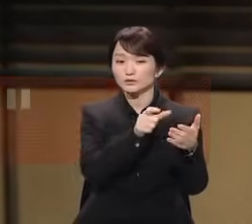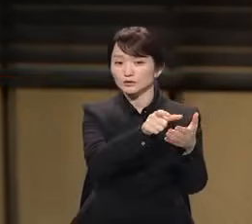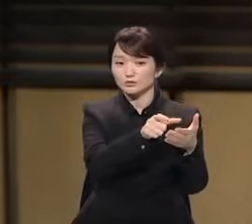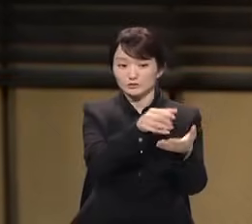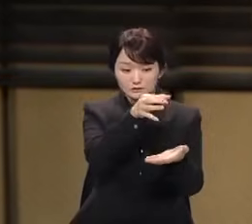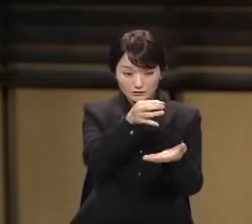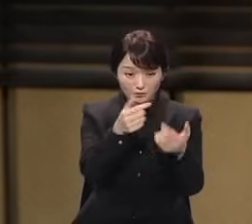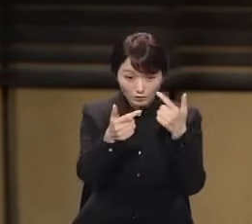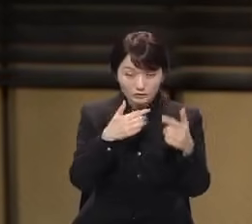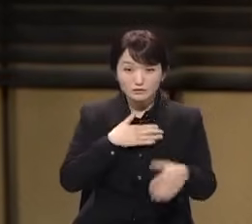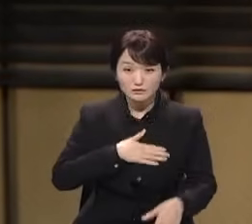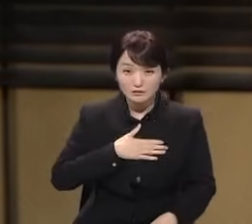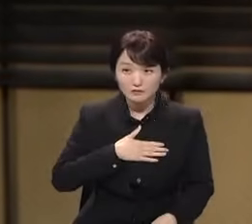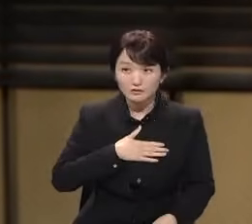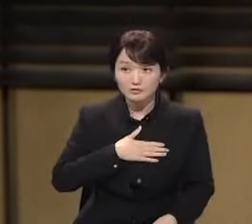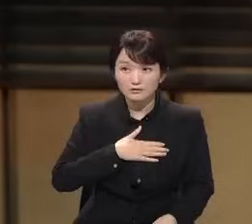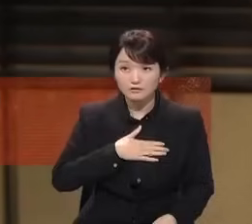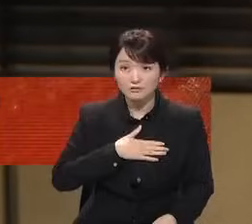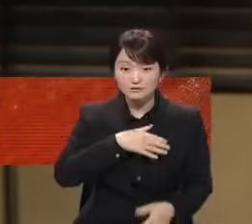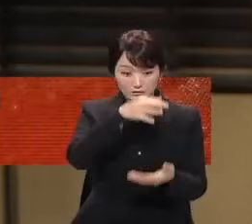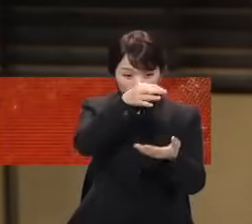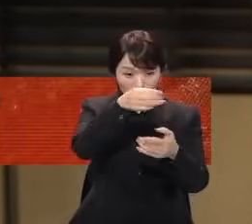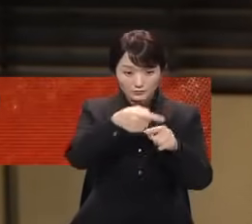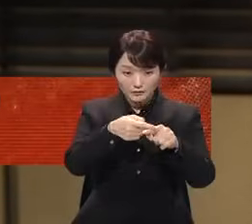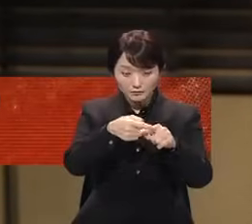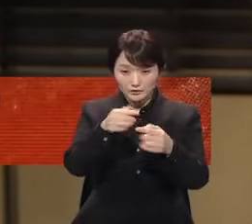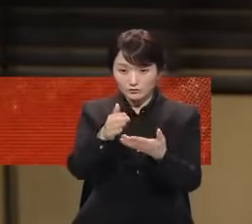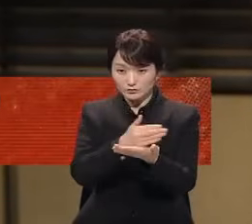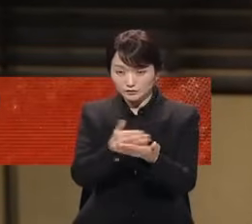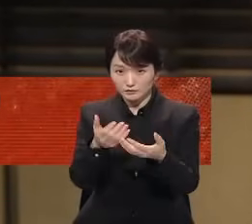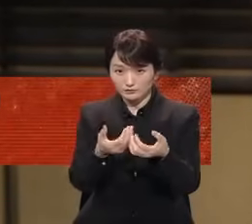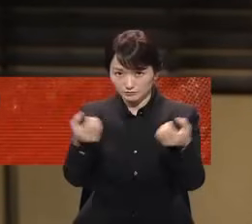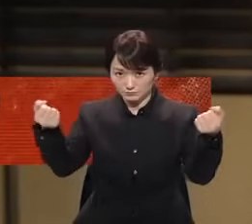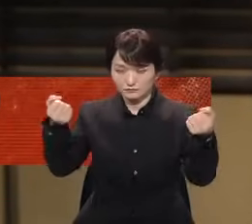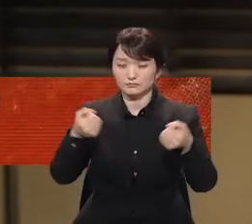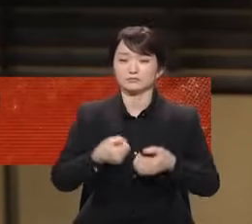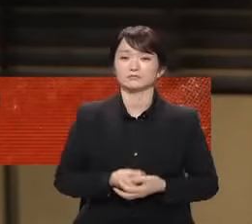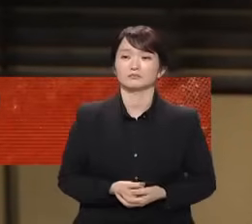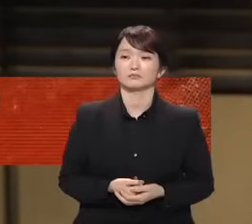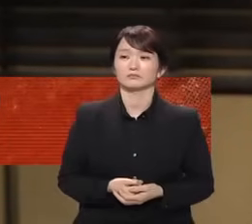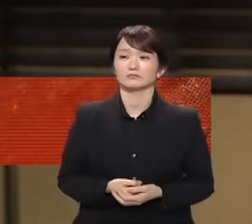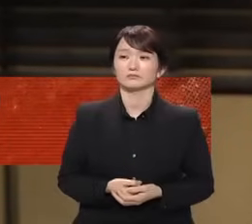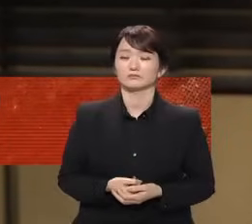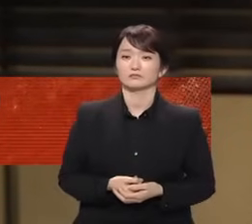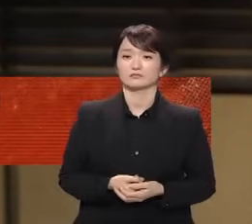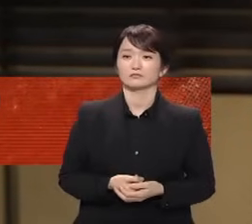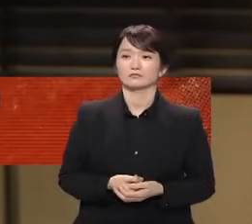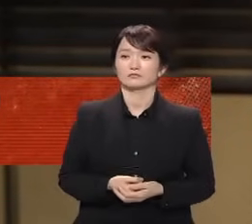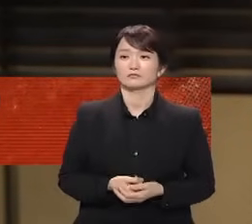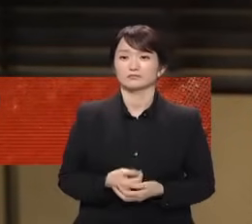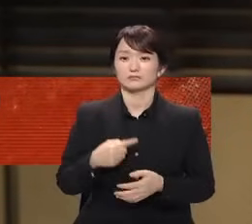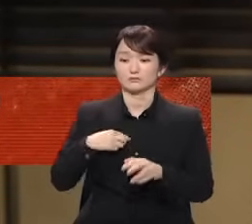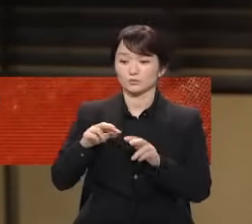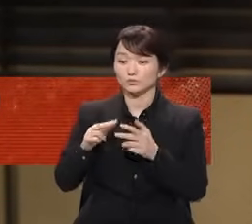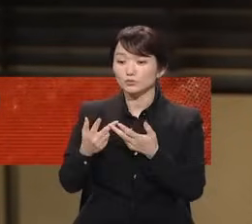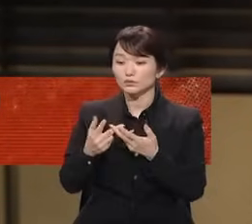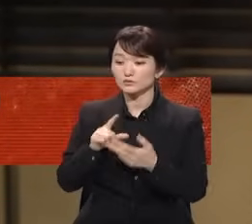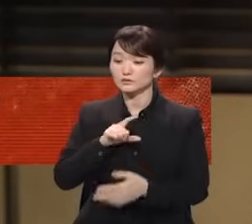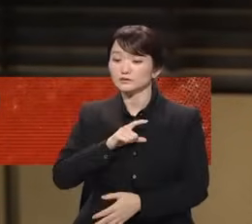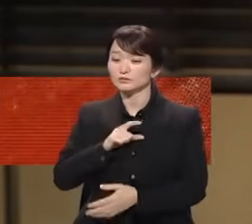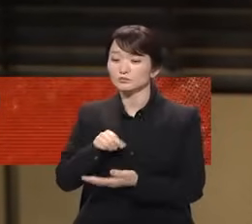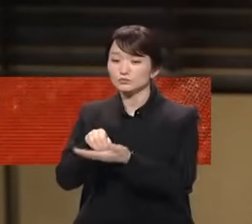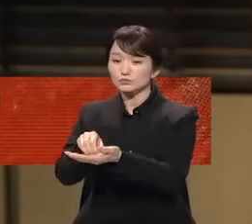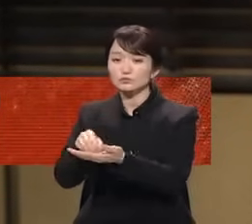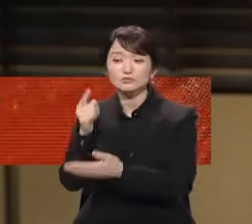알고 있다면 결국은 그걸 반반 나누는 거, 퍼센트로 나누는 거기 때문에 이 본인 명의로 된 건 지금 휴대전화밖에 없다고